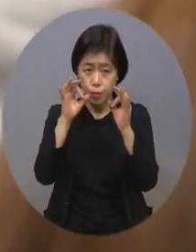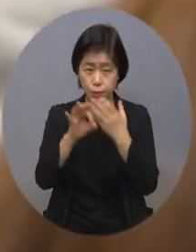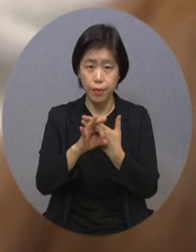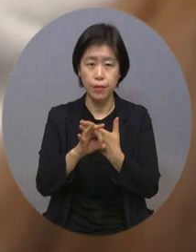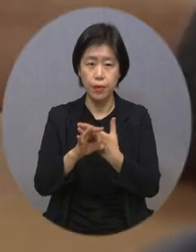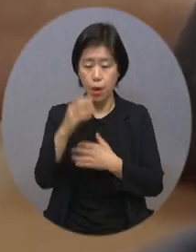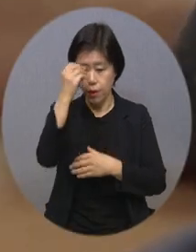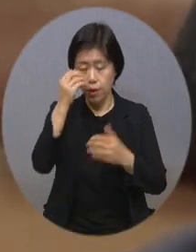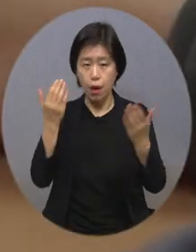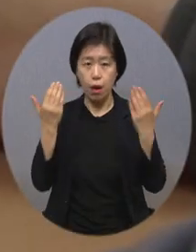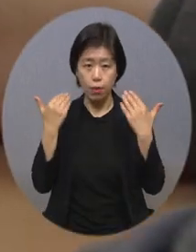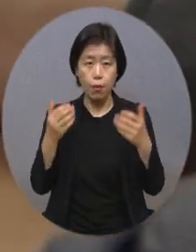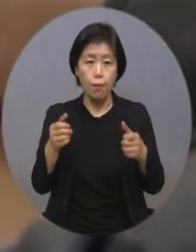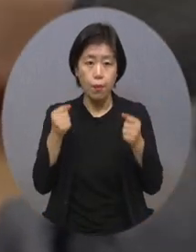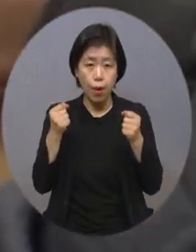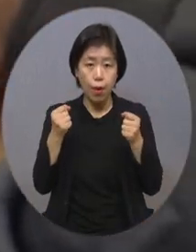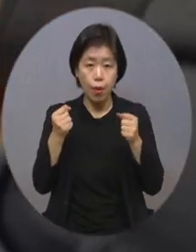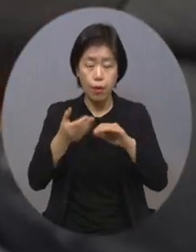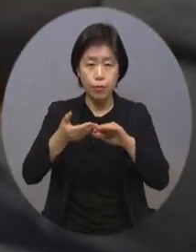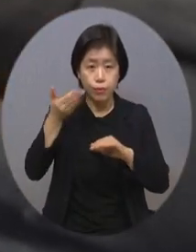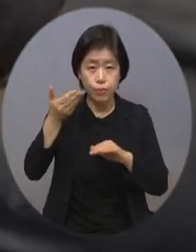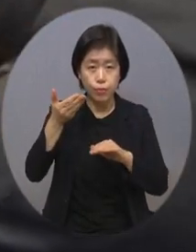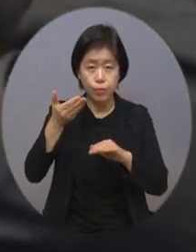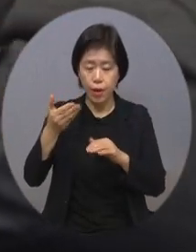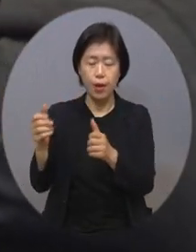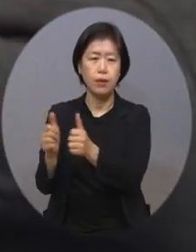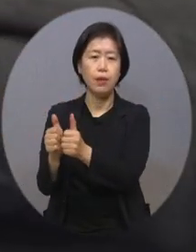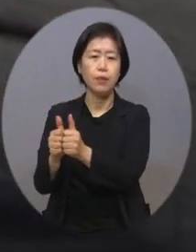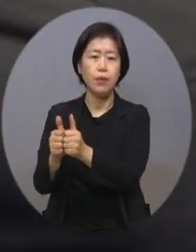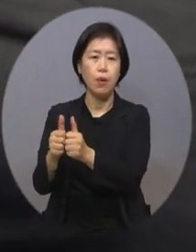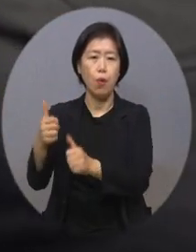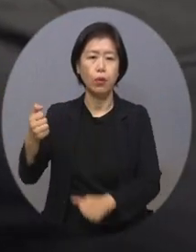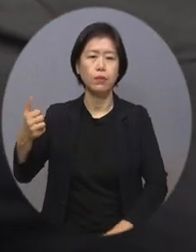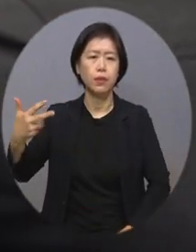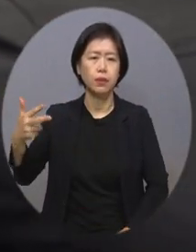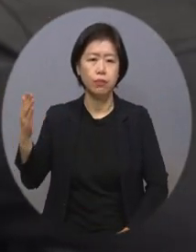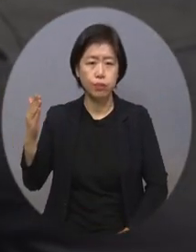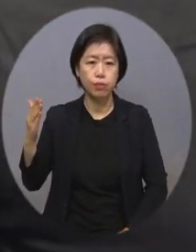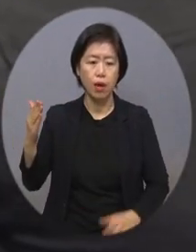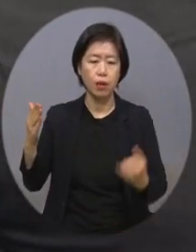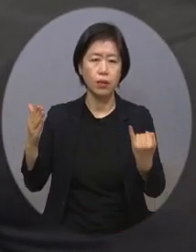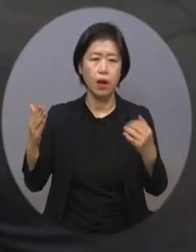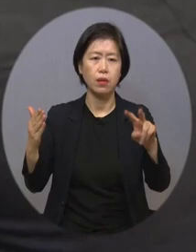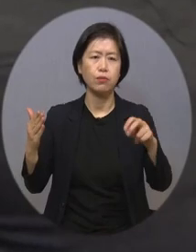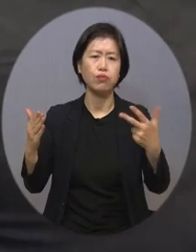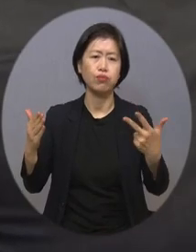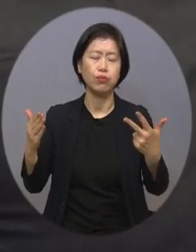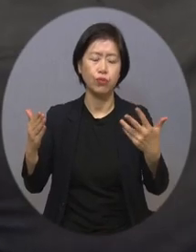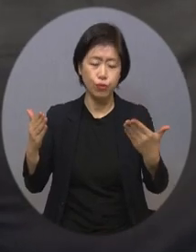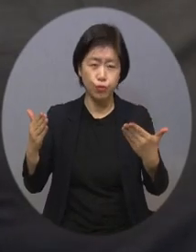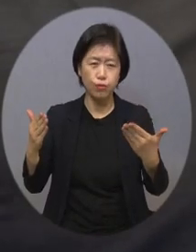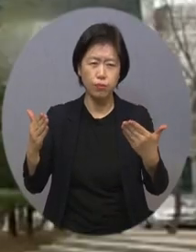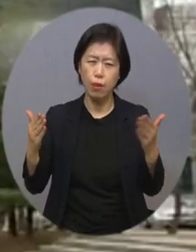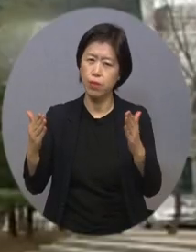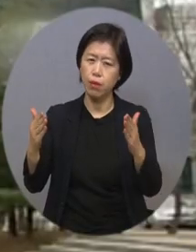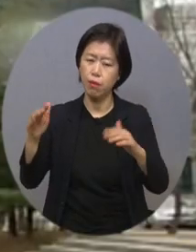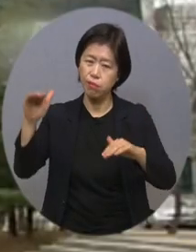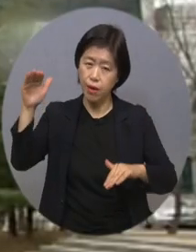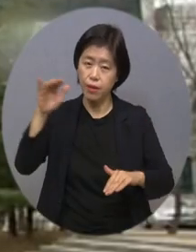그 꾸준 비율은 남성이 57.3% 로 여성이 19.9% 보다 높은 것으로 나타났습니다